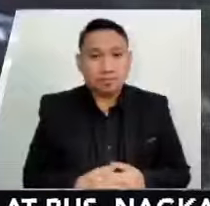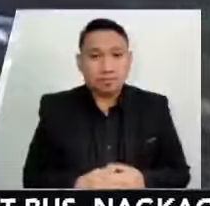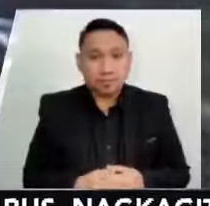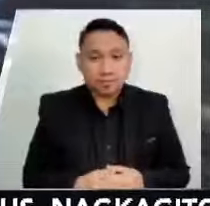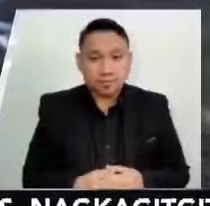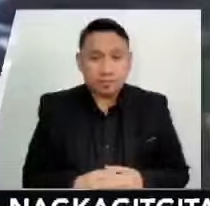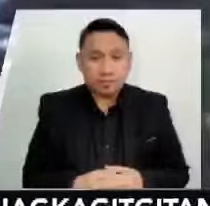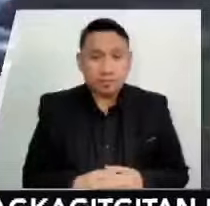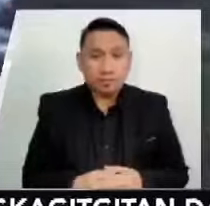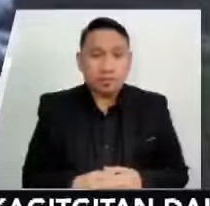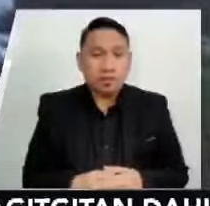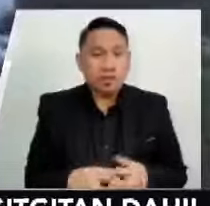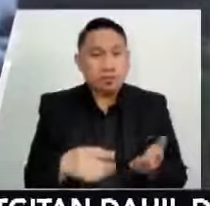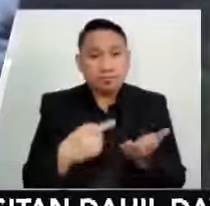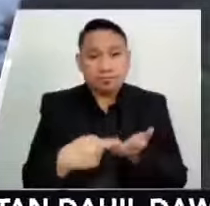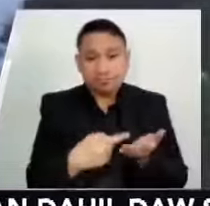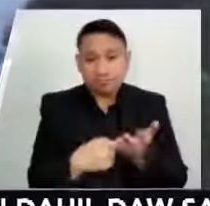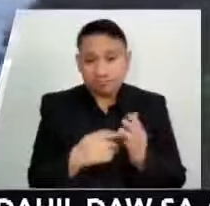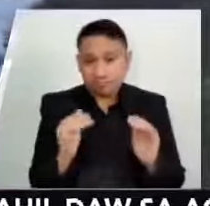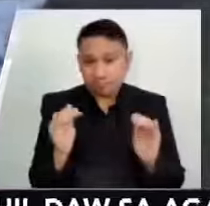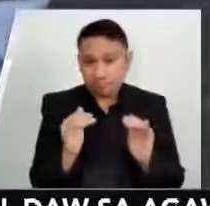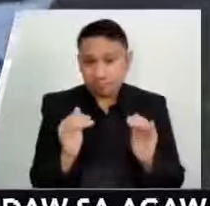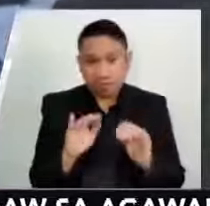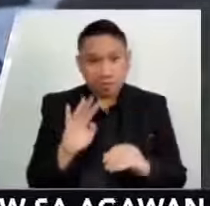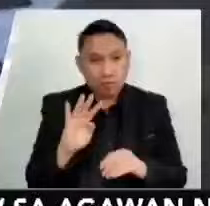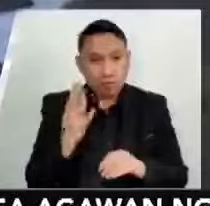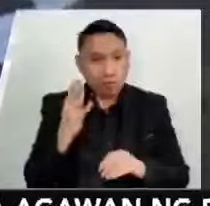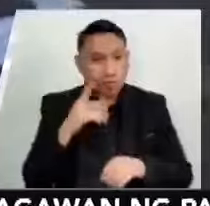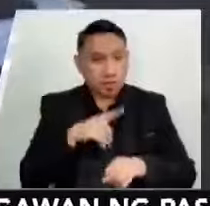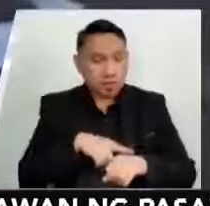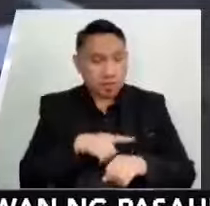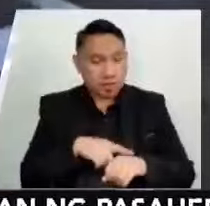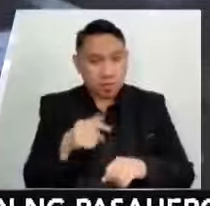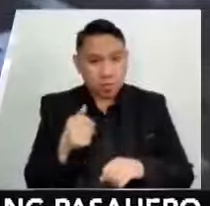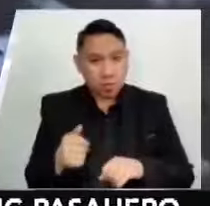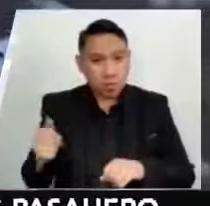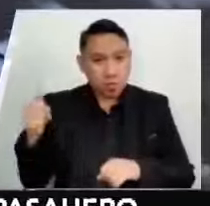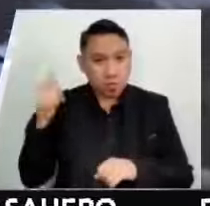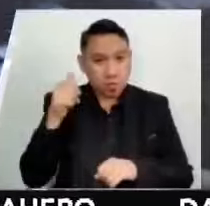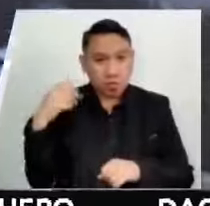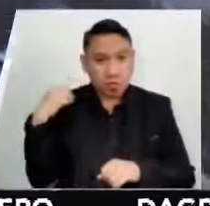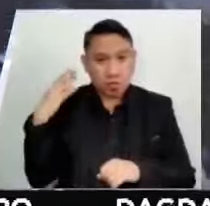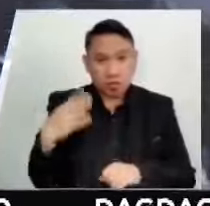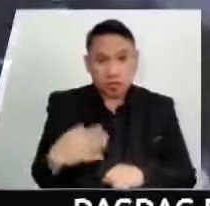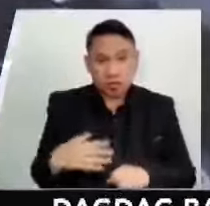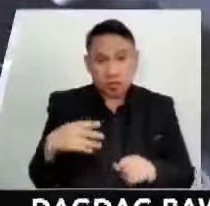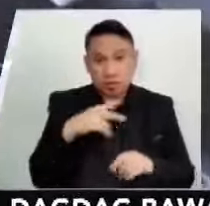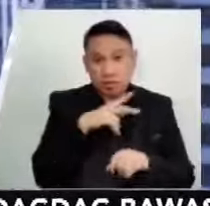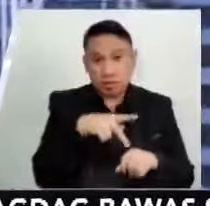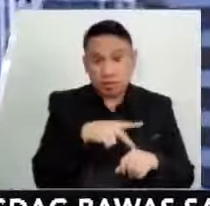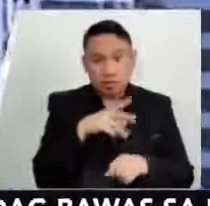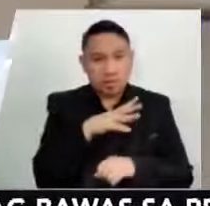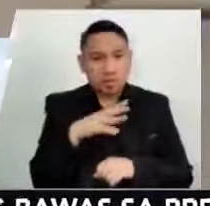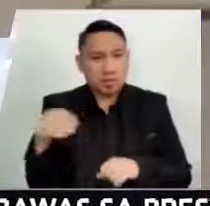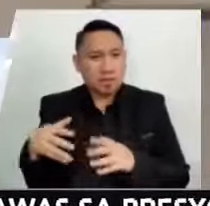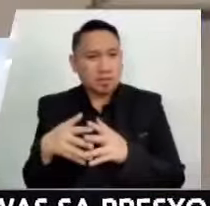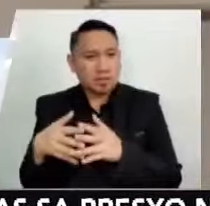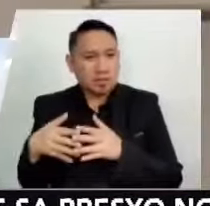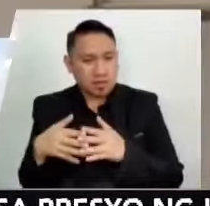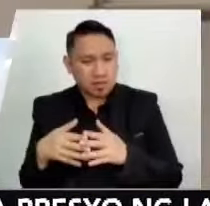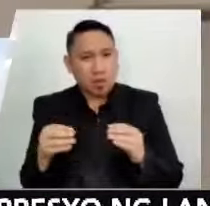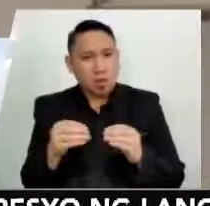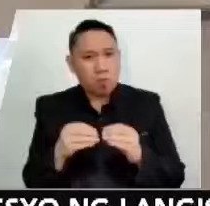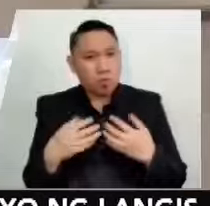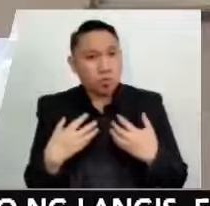Magpupulong sa ika-apat na pagkakataon ay ilang matatakas sa opisyal ng Pilipinas at Amerika para lalong palakasin ang alyansa ng dalawang bansa. Gaganapin ang